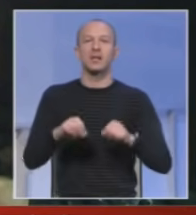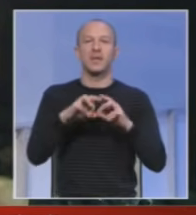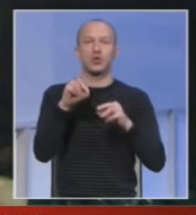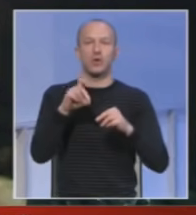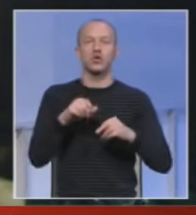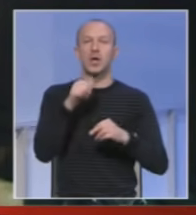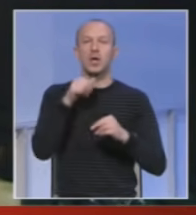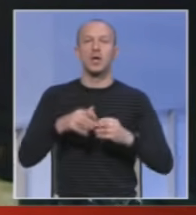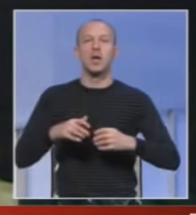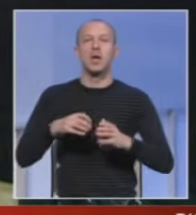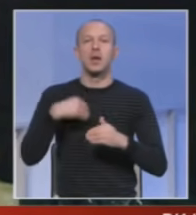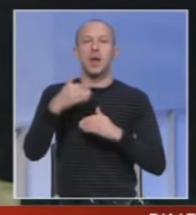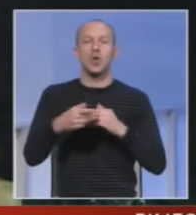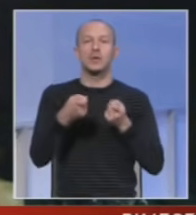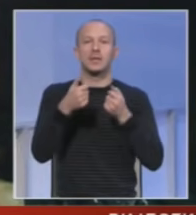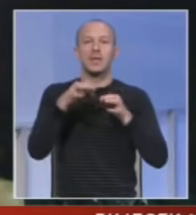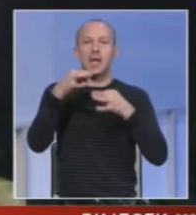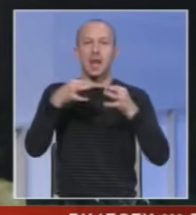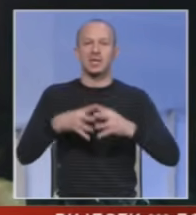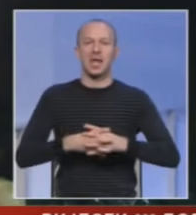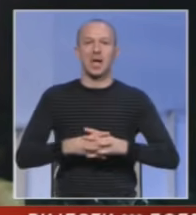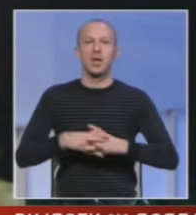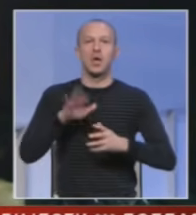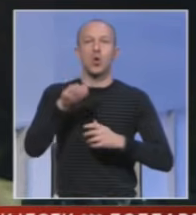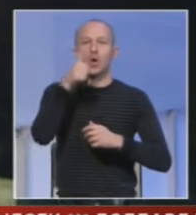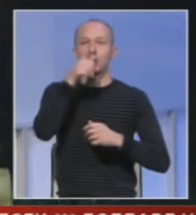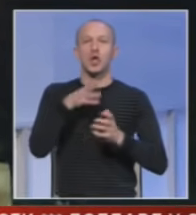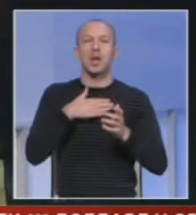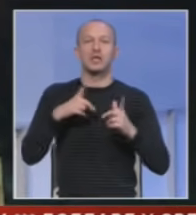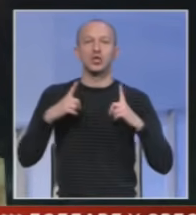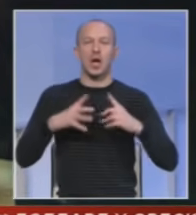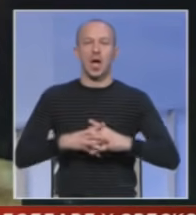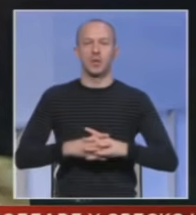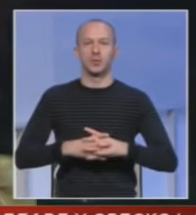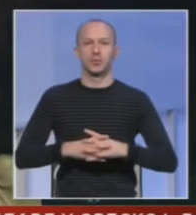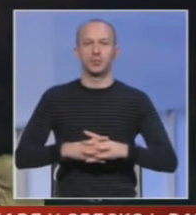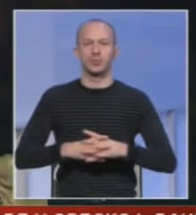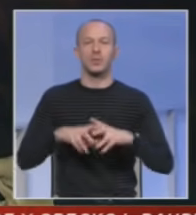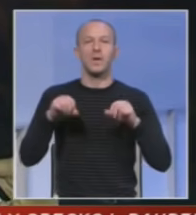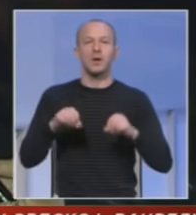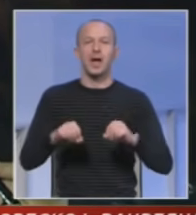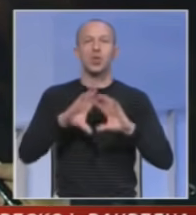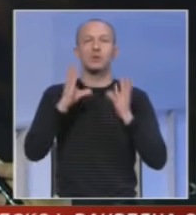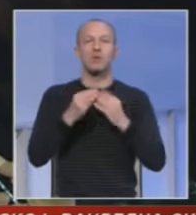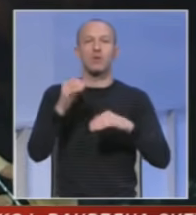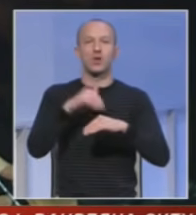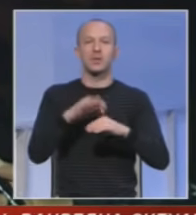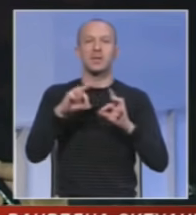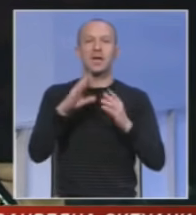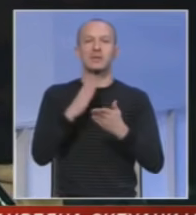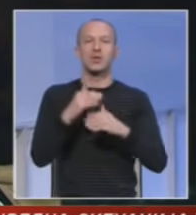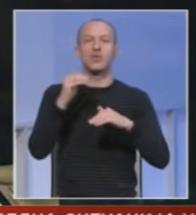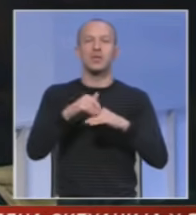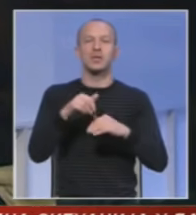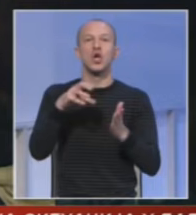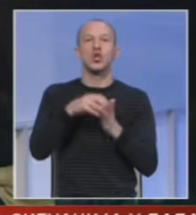Viškovićem, tako da ćemo nakon detaljne analize i onoga što nas iščekuje vladu o svemu informisati, a svakako